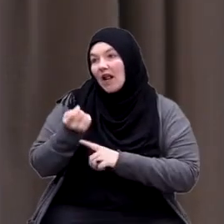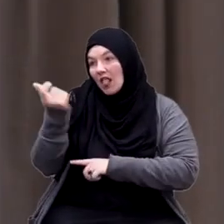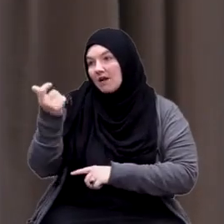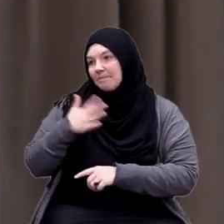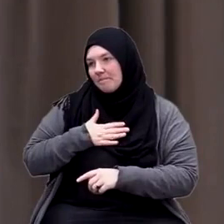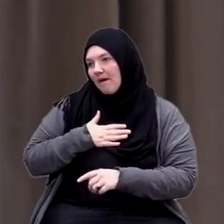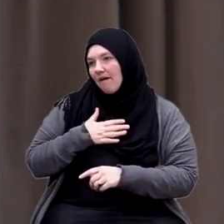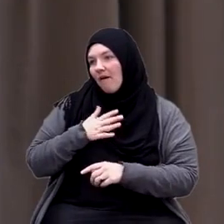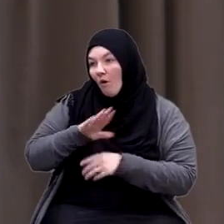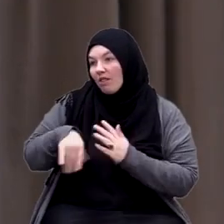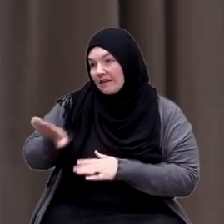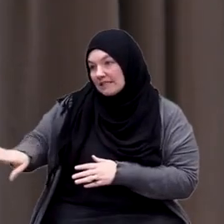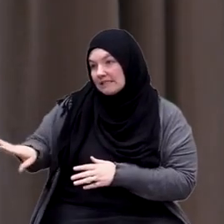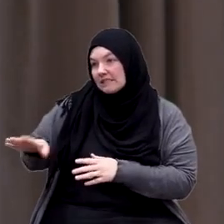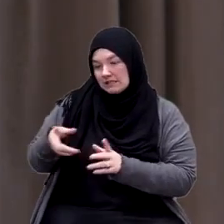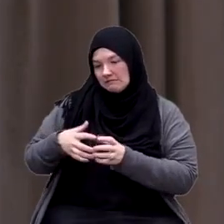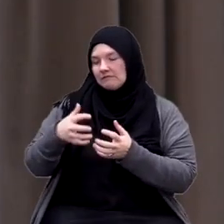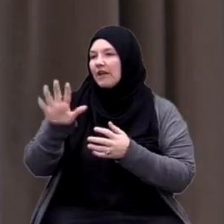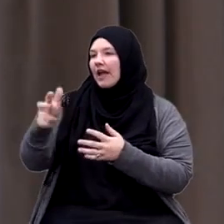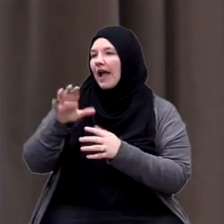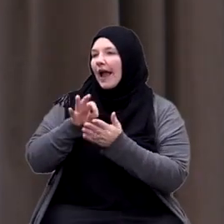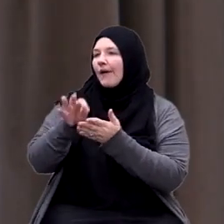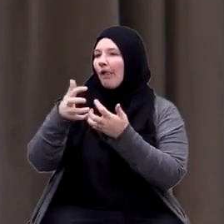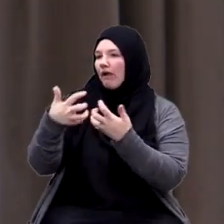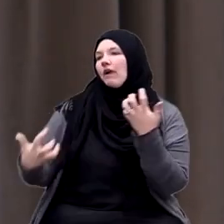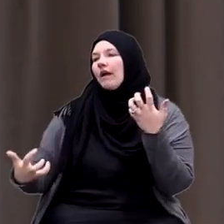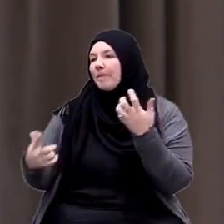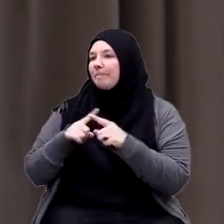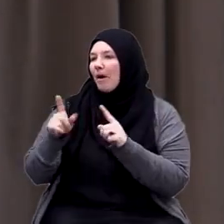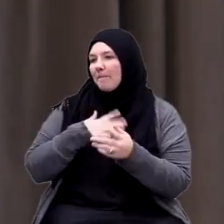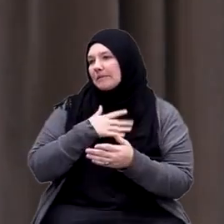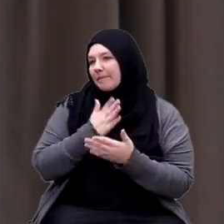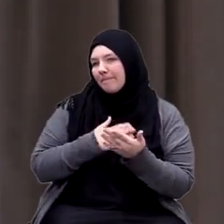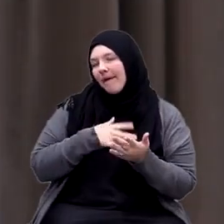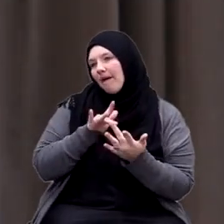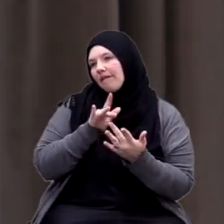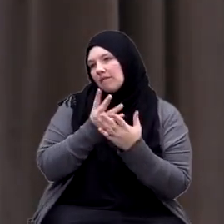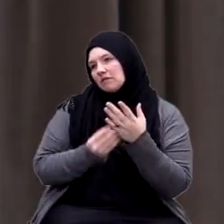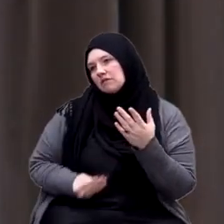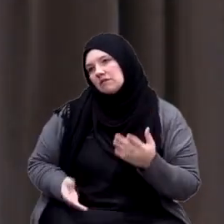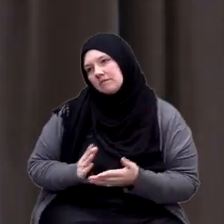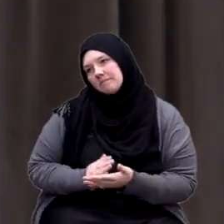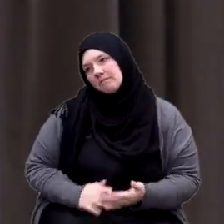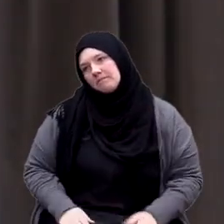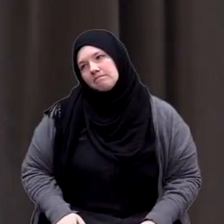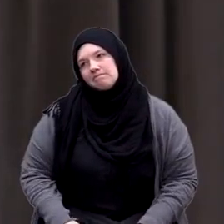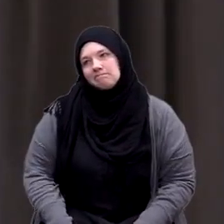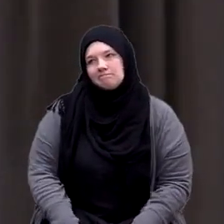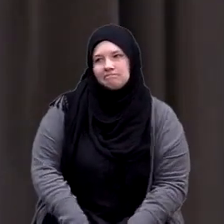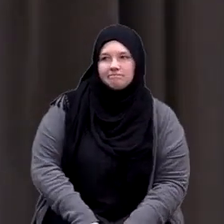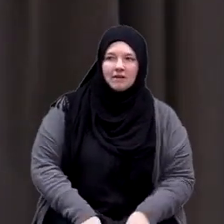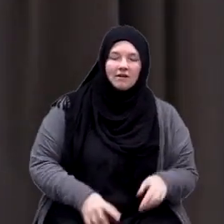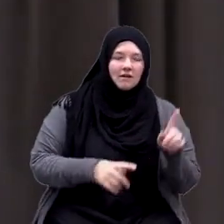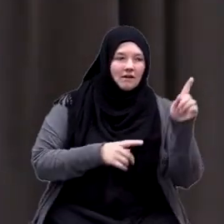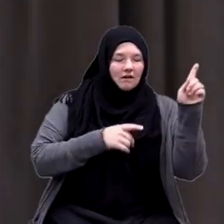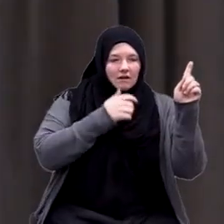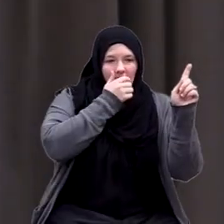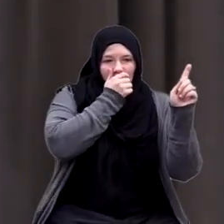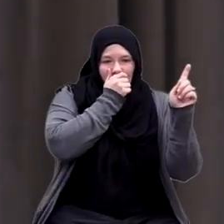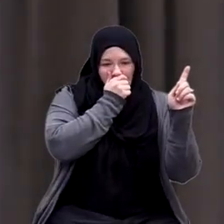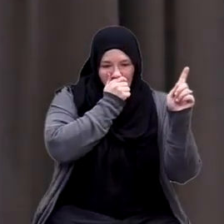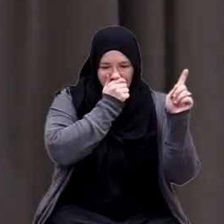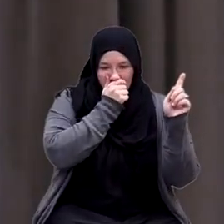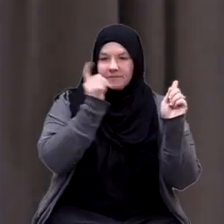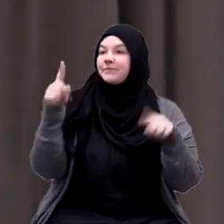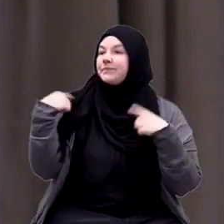واسقنا من يده الشريفة شربة هنيئة لا نظمأ بعدها أبدا. اللهم آمين. We will